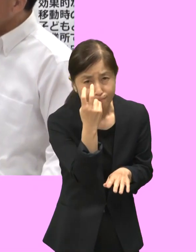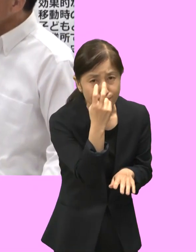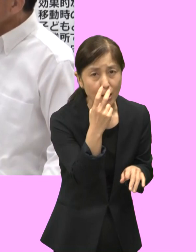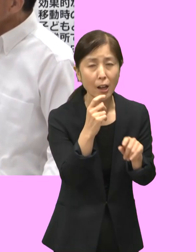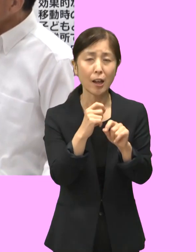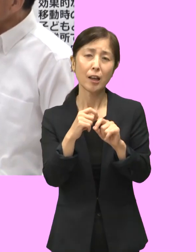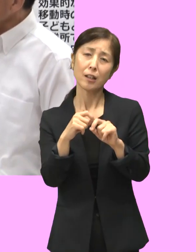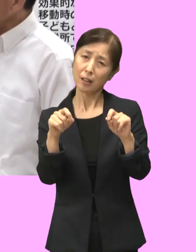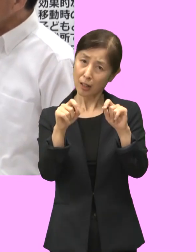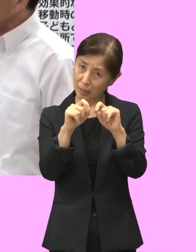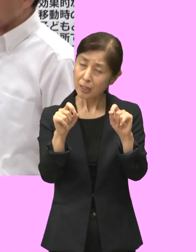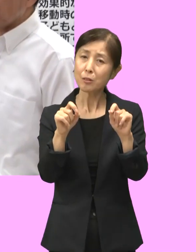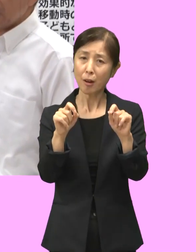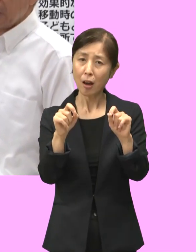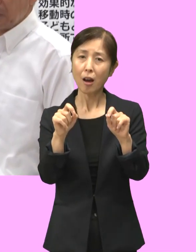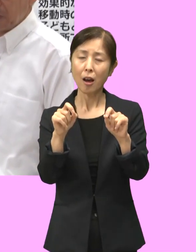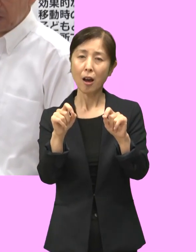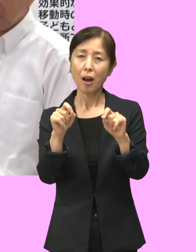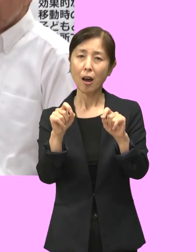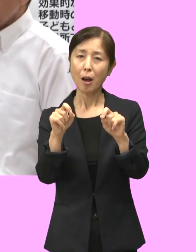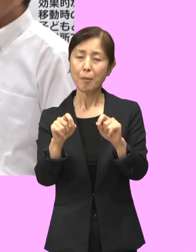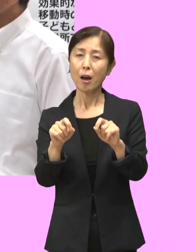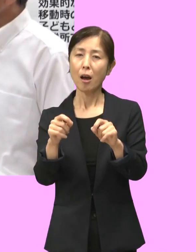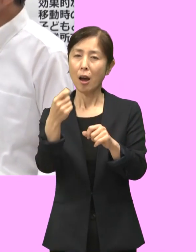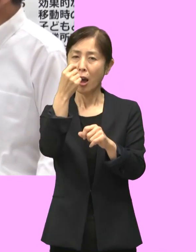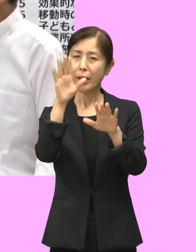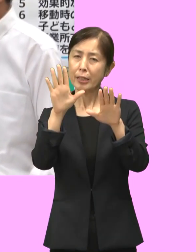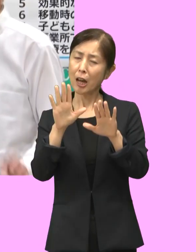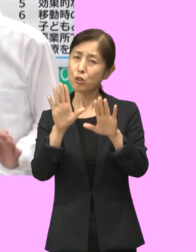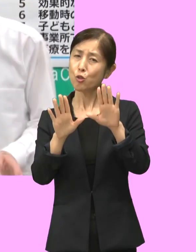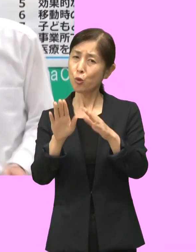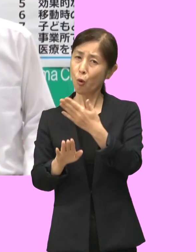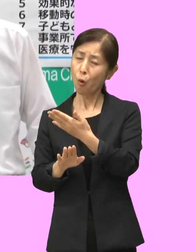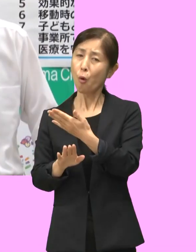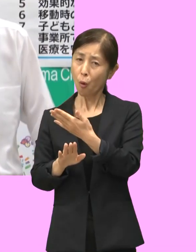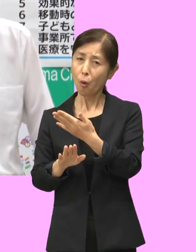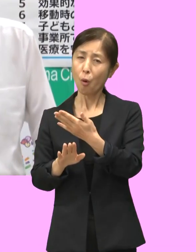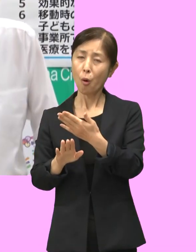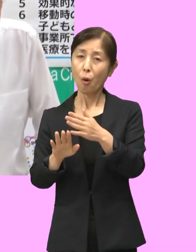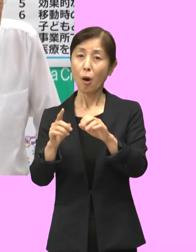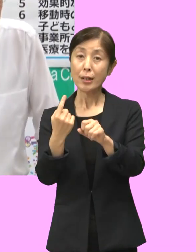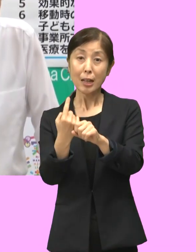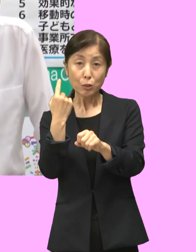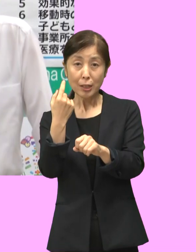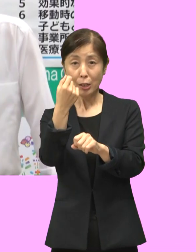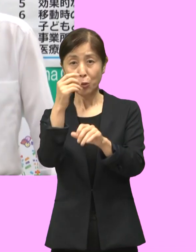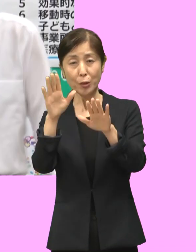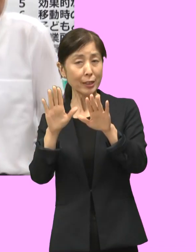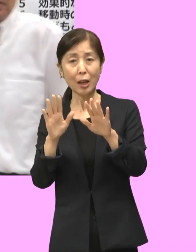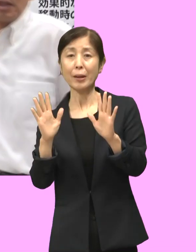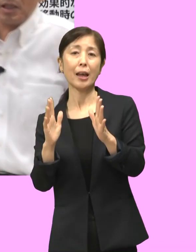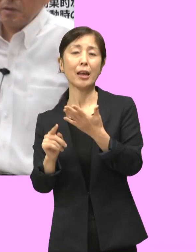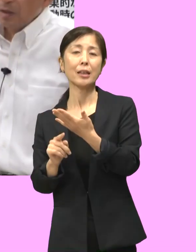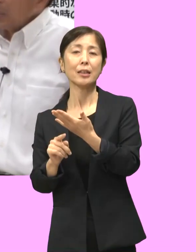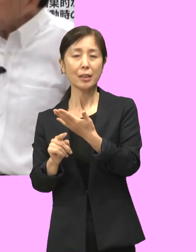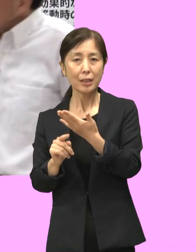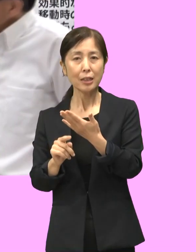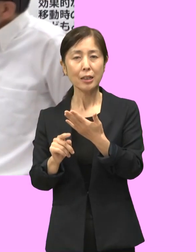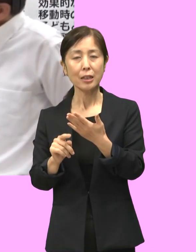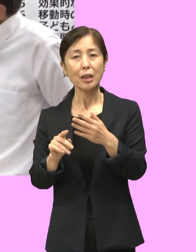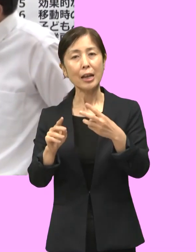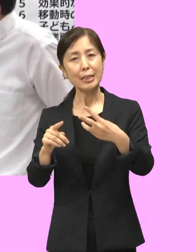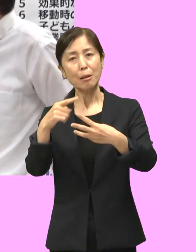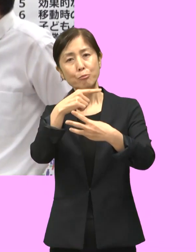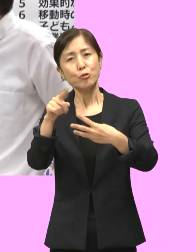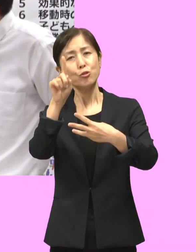ては被害状況こちらでありまして、こちらはいずれも昨年の地震では被害がありませんでした。ですから3